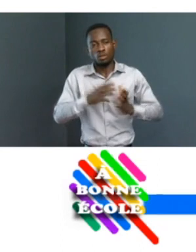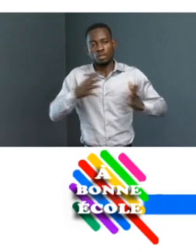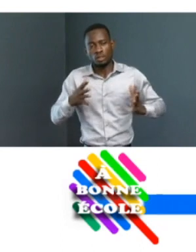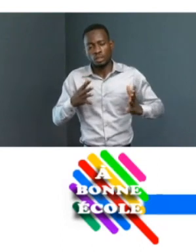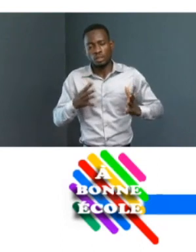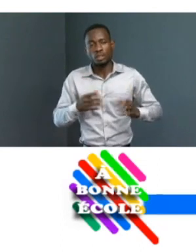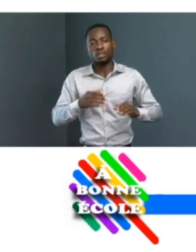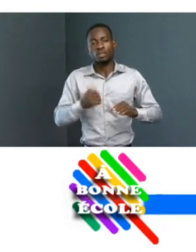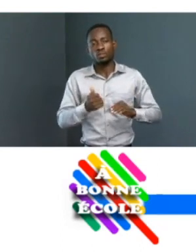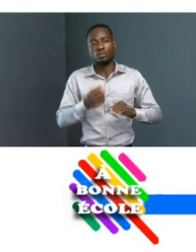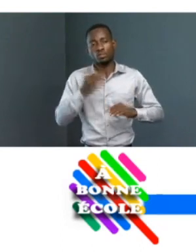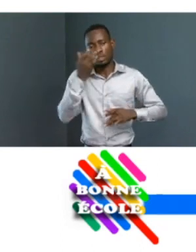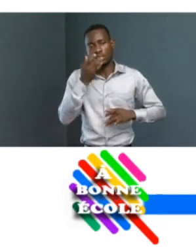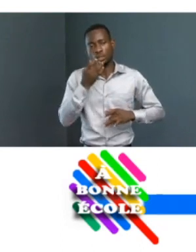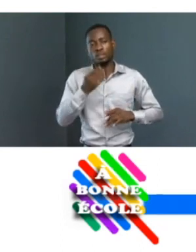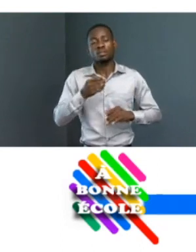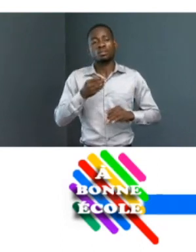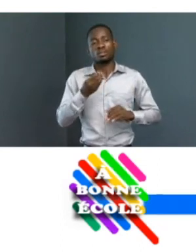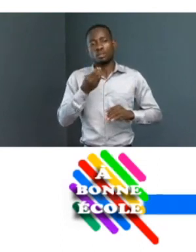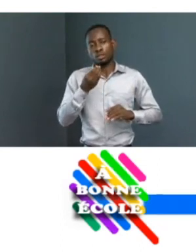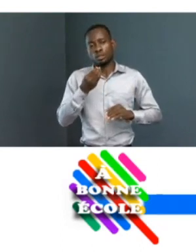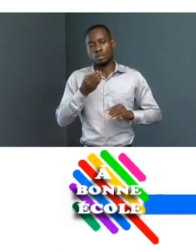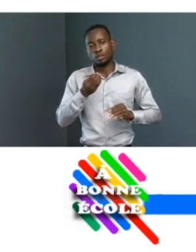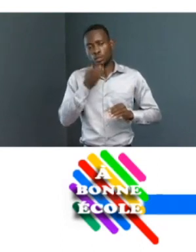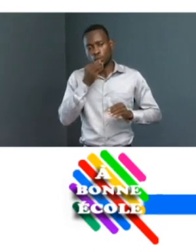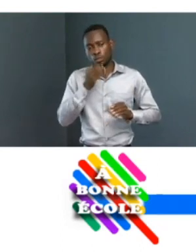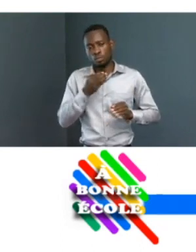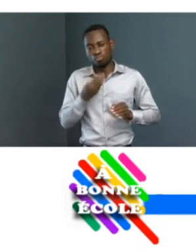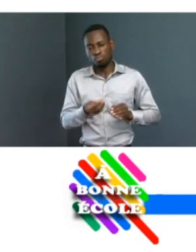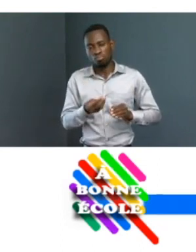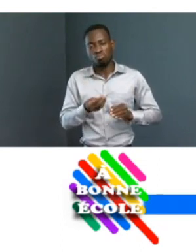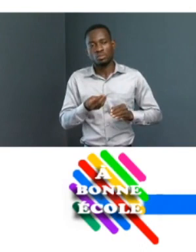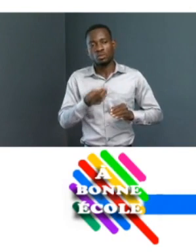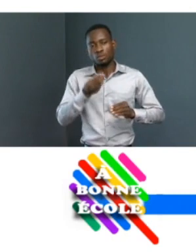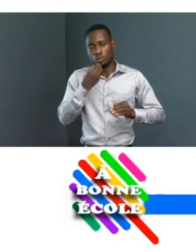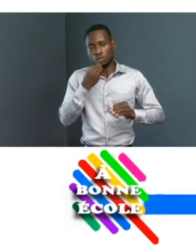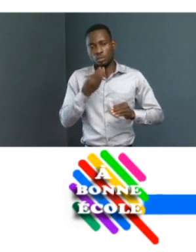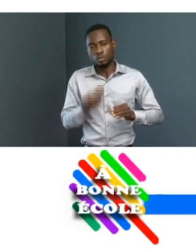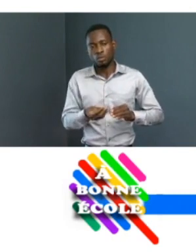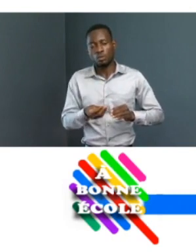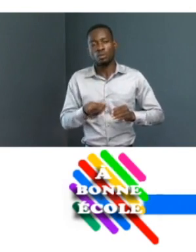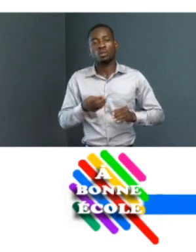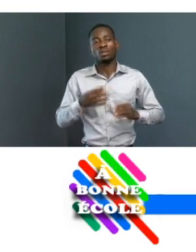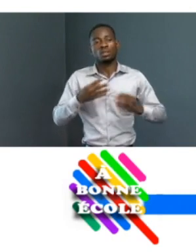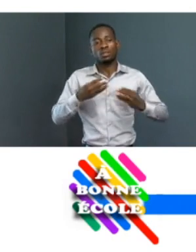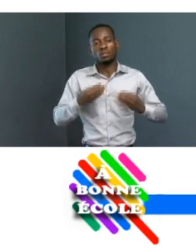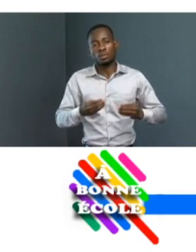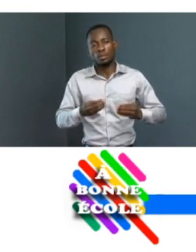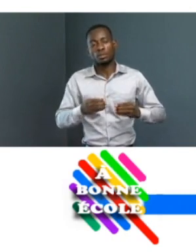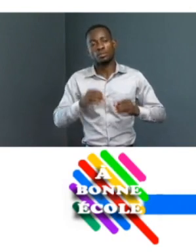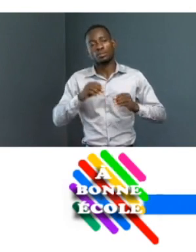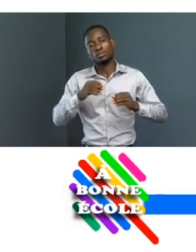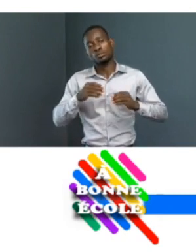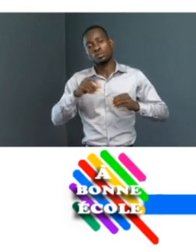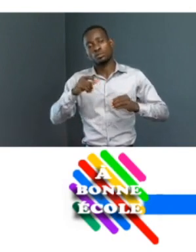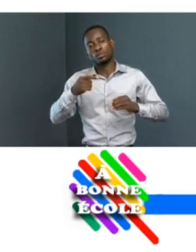des maladies qui sont liées à des carences. C'est-à-dire lorsque vous manquez de ces aliments. Lorsque vous manquez, par exemple, de glucides,